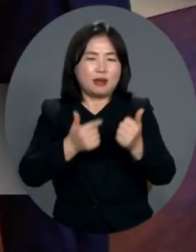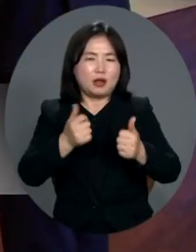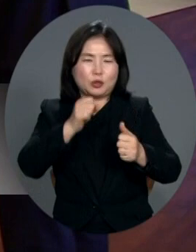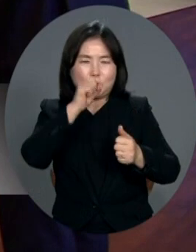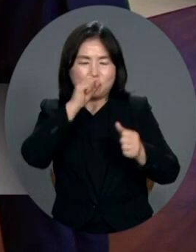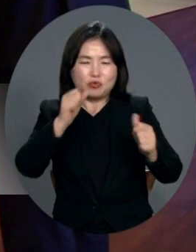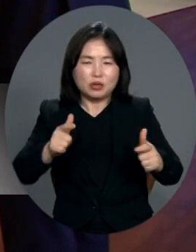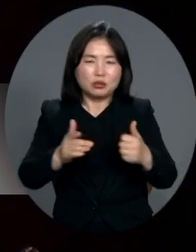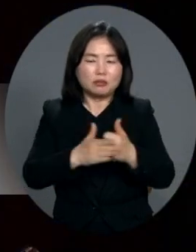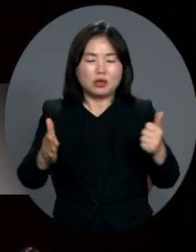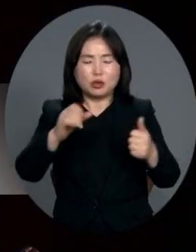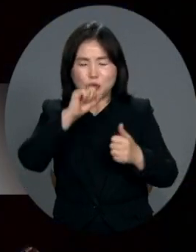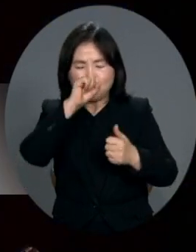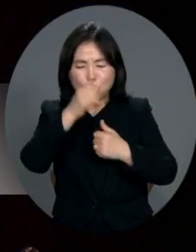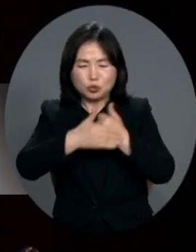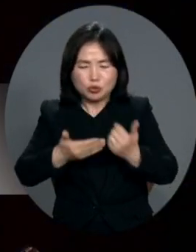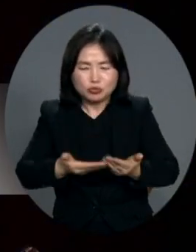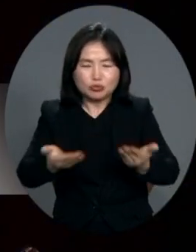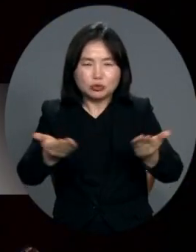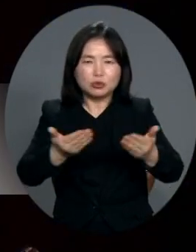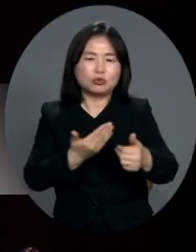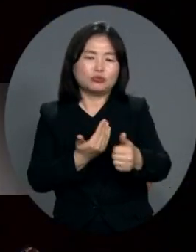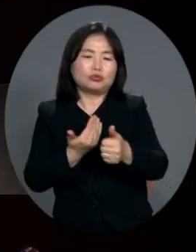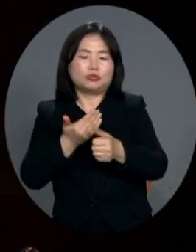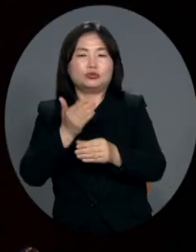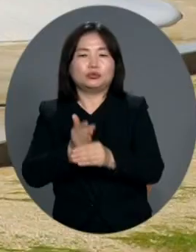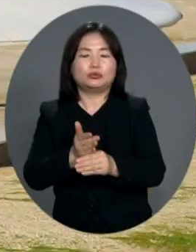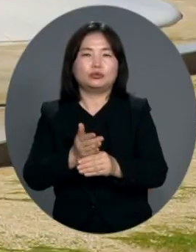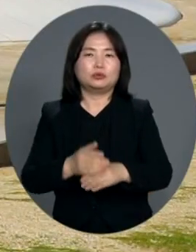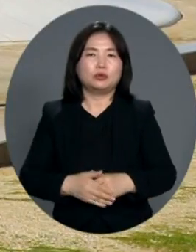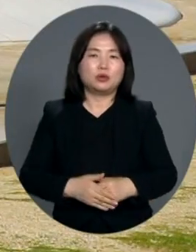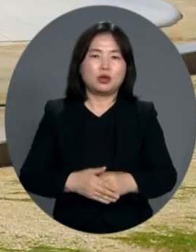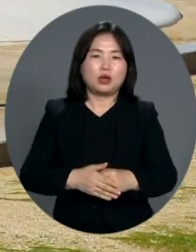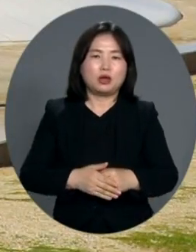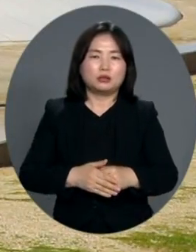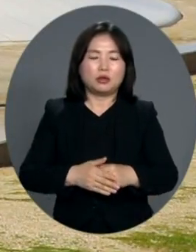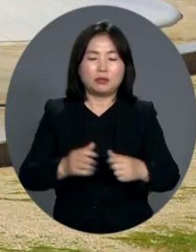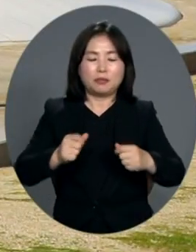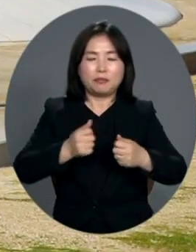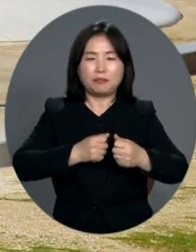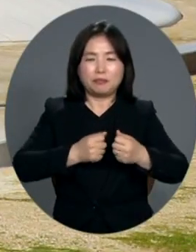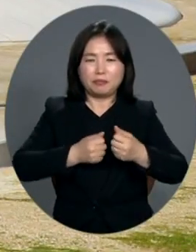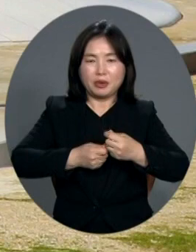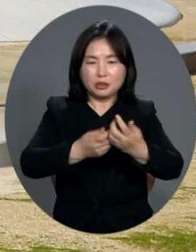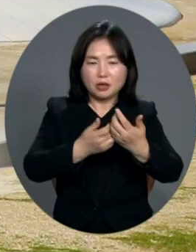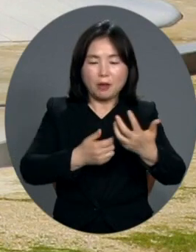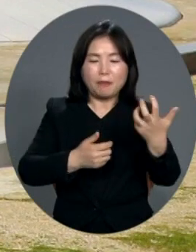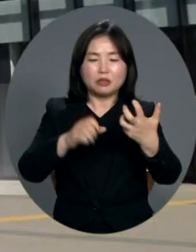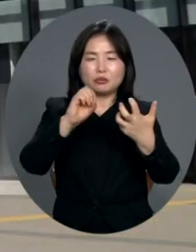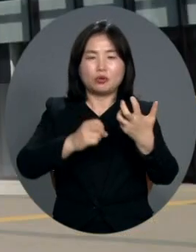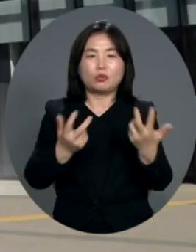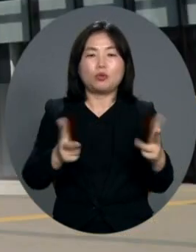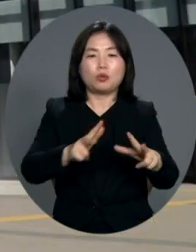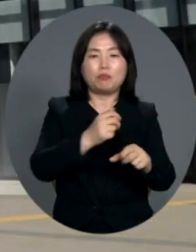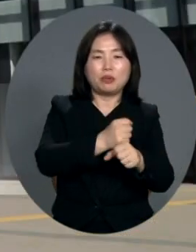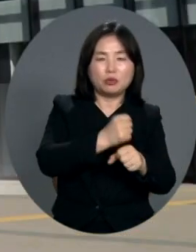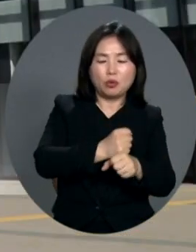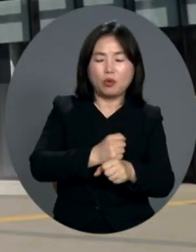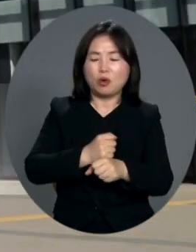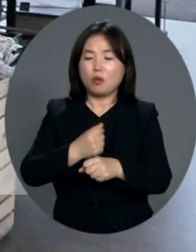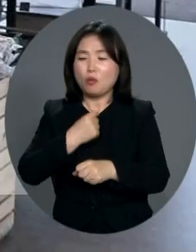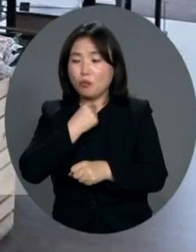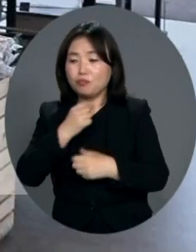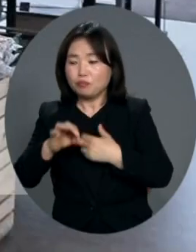판단하고 파격적인 조건을 앞세워 유치에 나섰습니다. 우선 전체 면적의 80%를 공원으로 조성하고